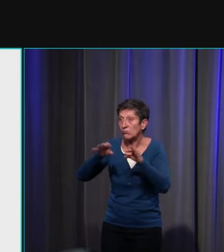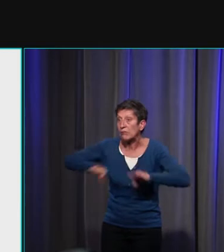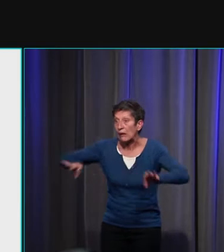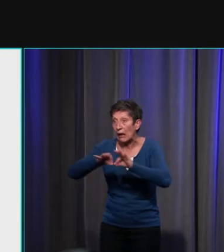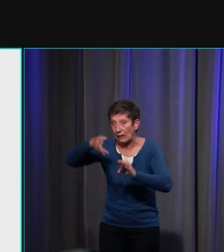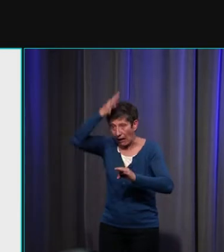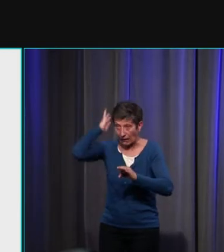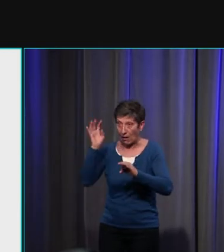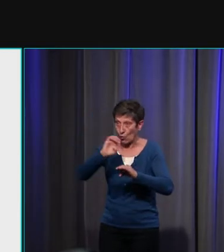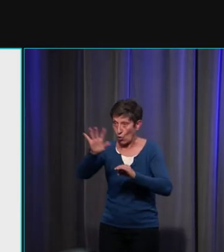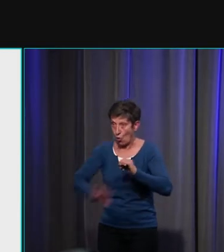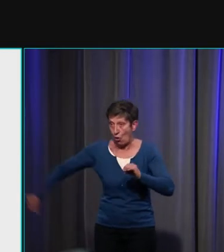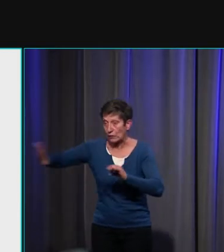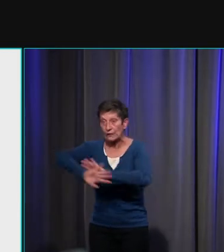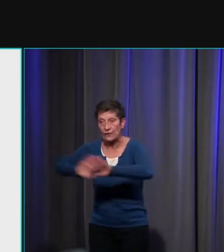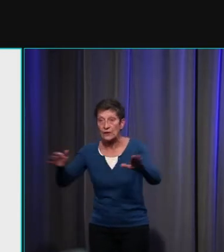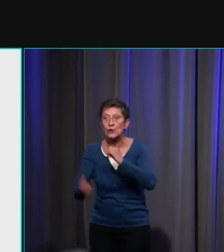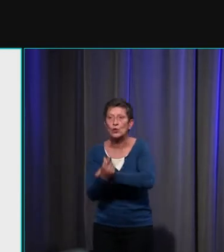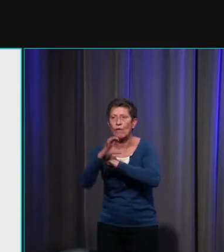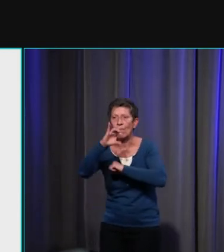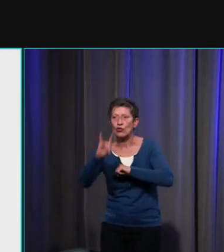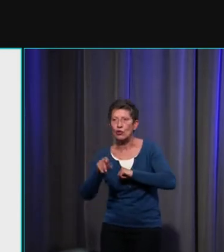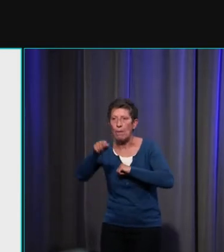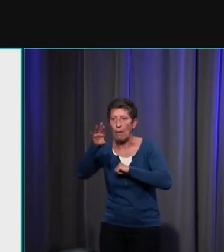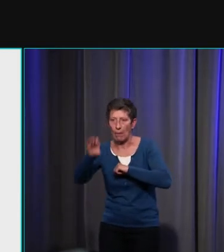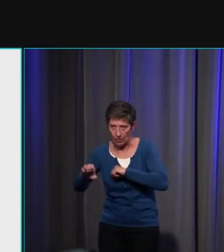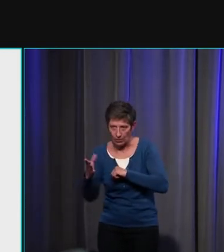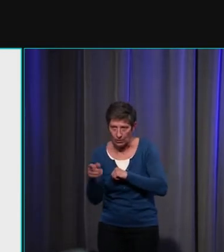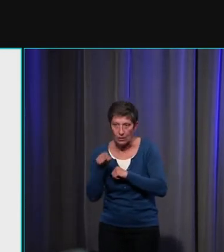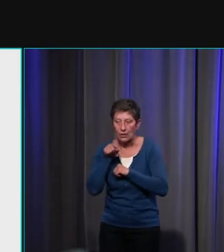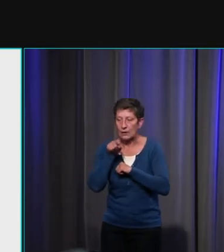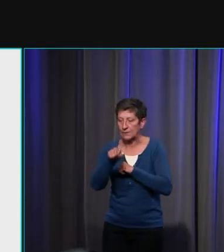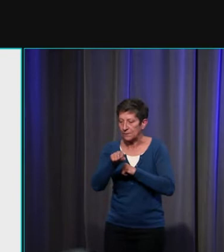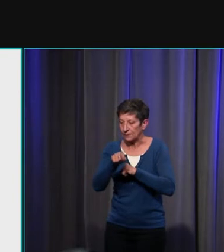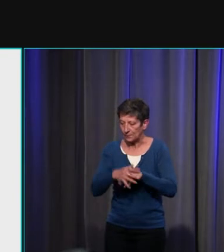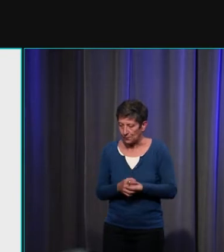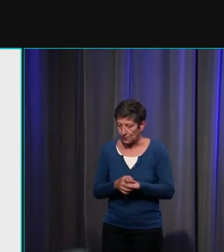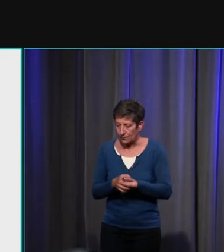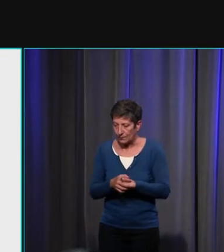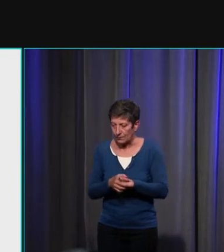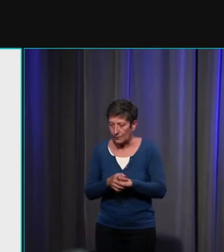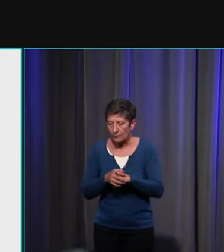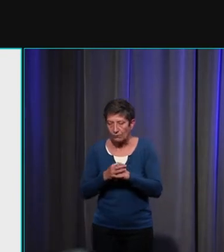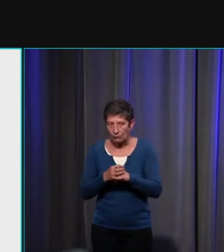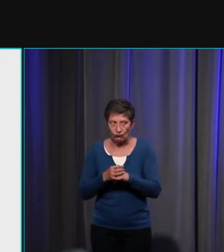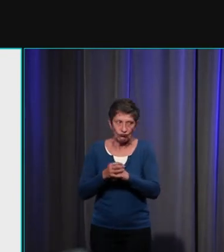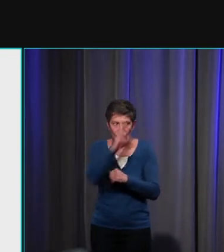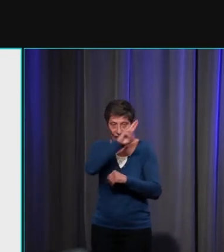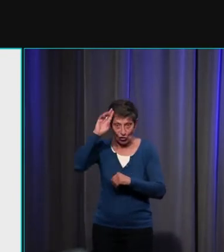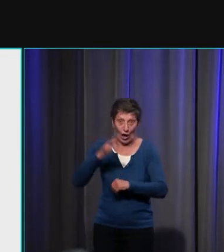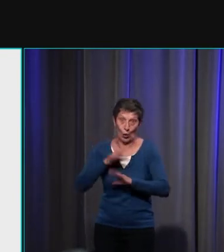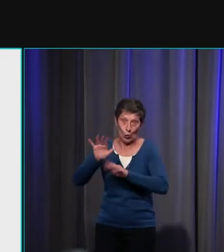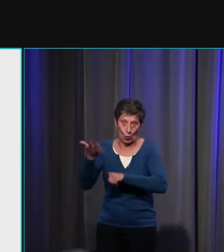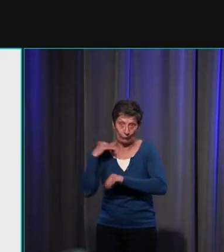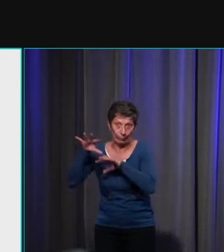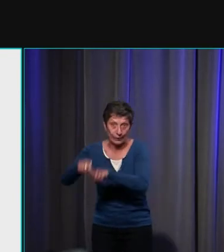l'exception de chypre qui avaient été prises aux byzantins à isaac commeinhes par richard coeur de lion et qui